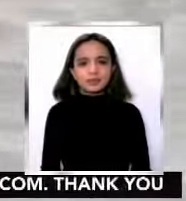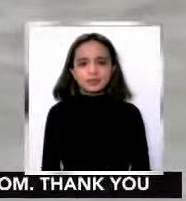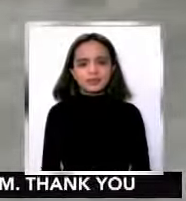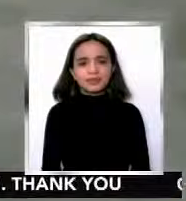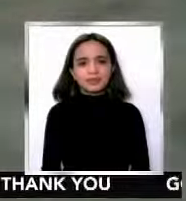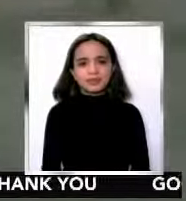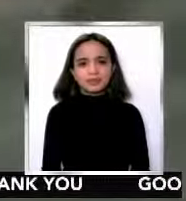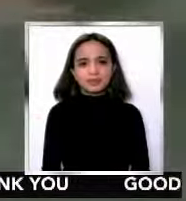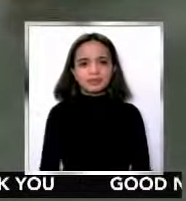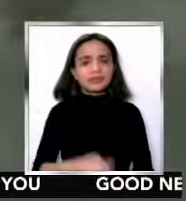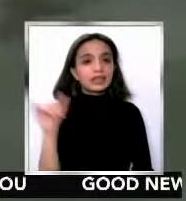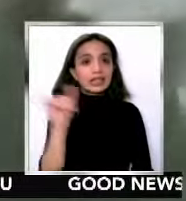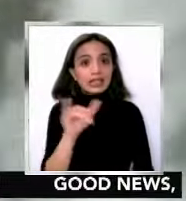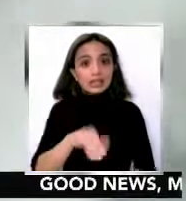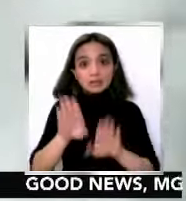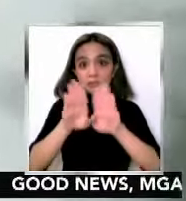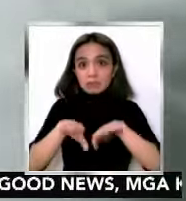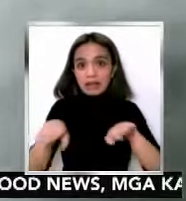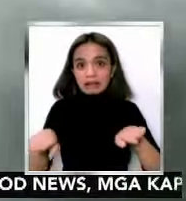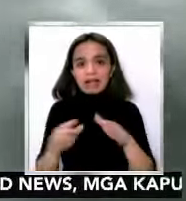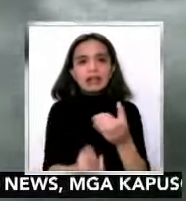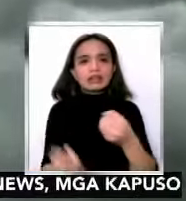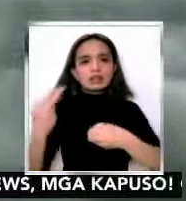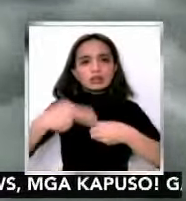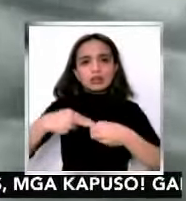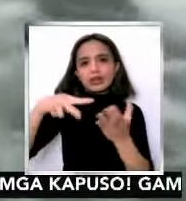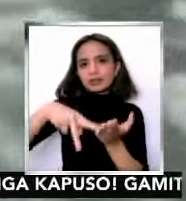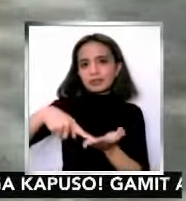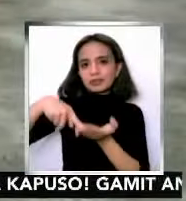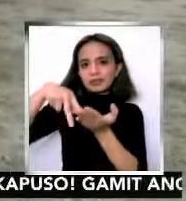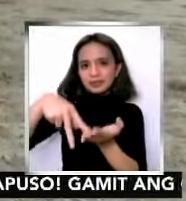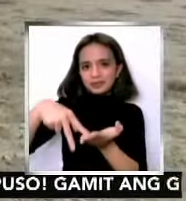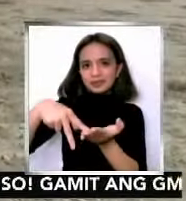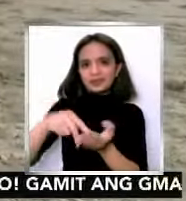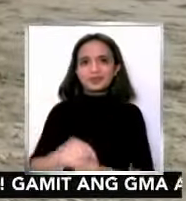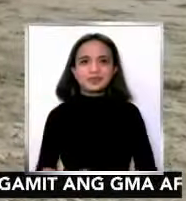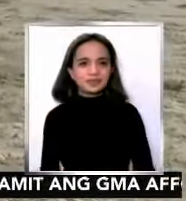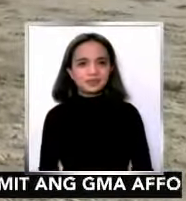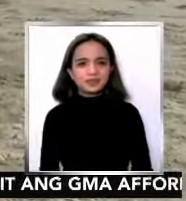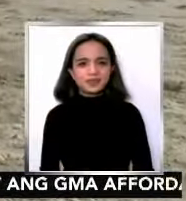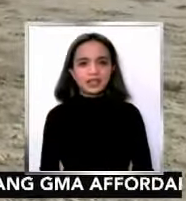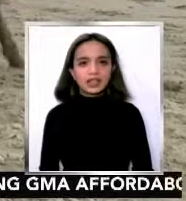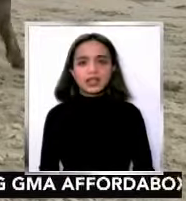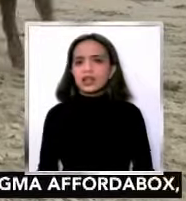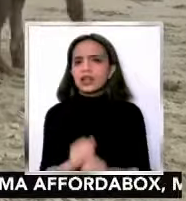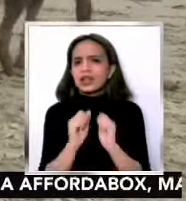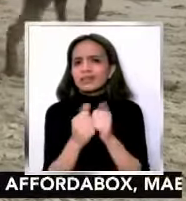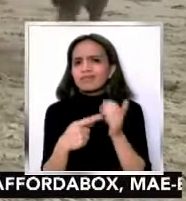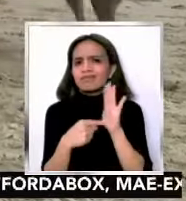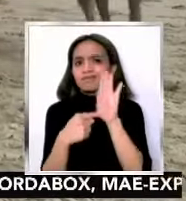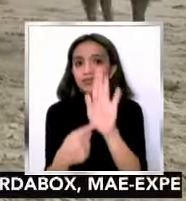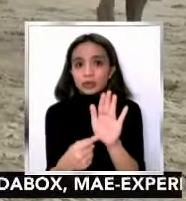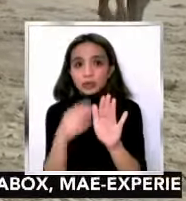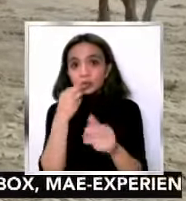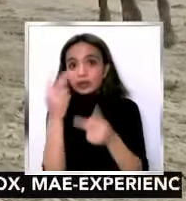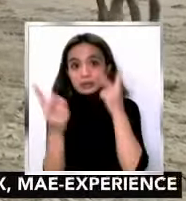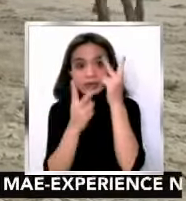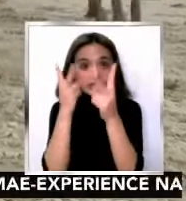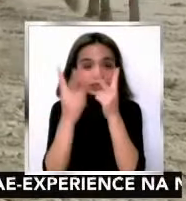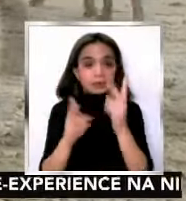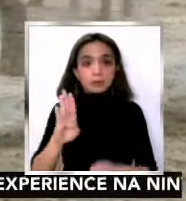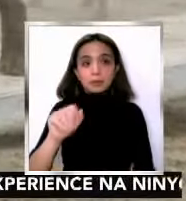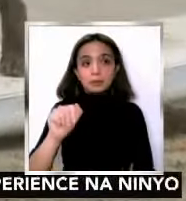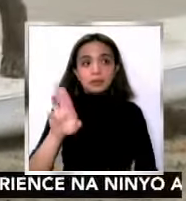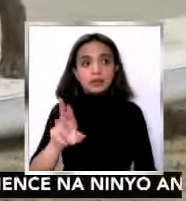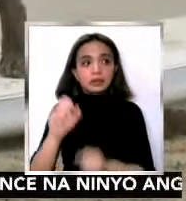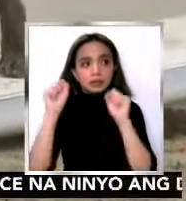Pati raw mga bata na papajoin sa surfing dog na si Kuhi. Para maipakita sa mga dadalaw sa Baler na pwede rin nilang